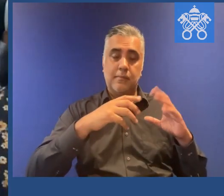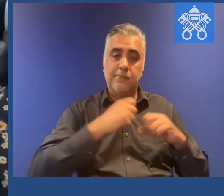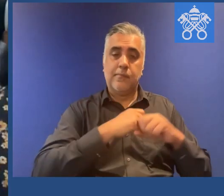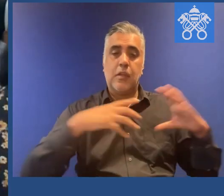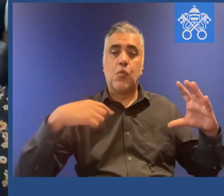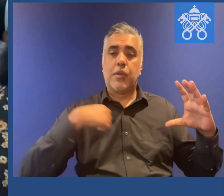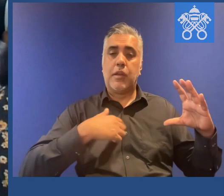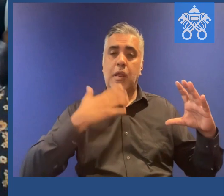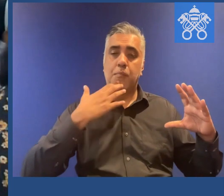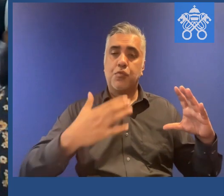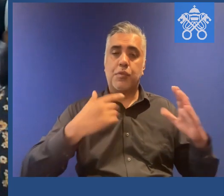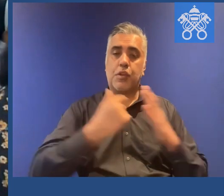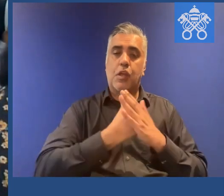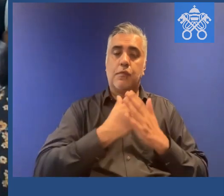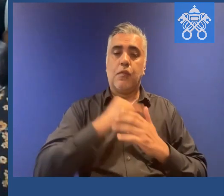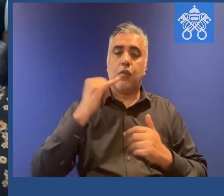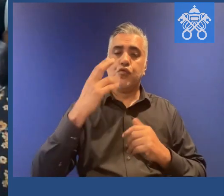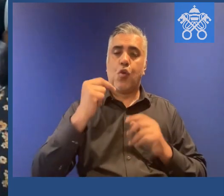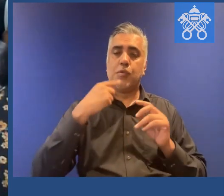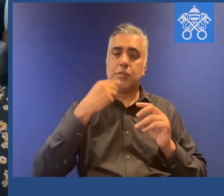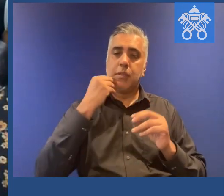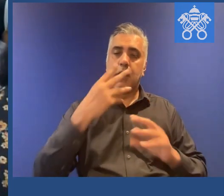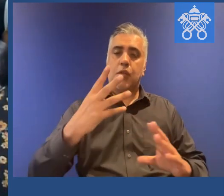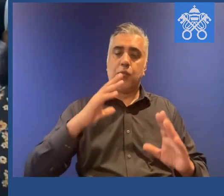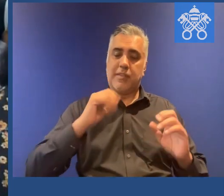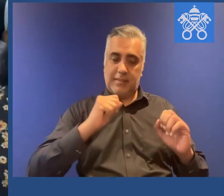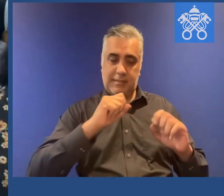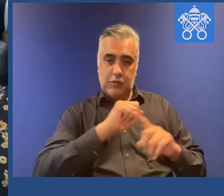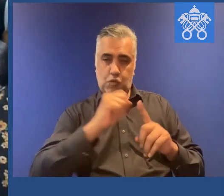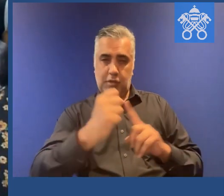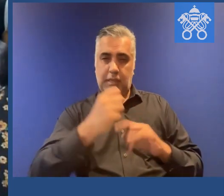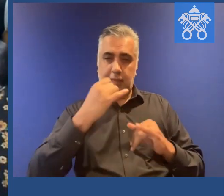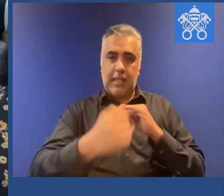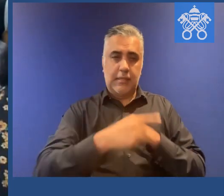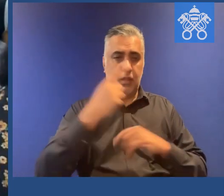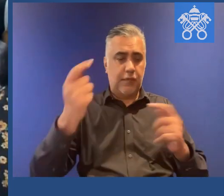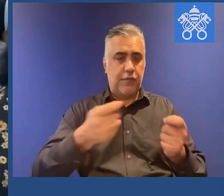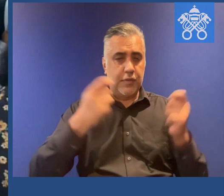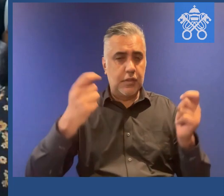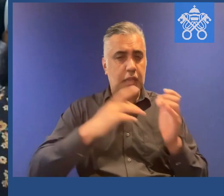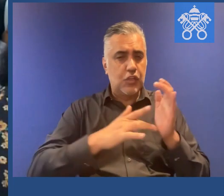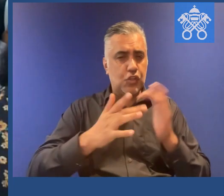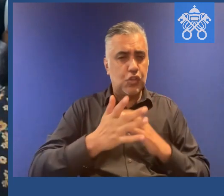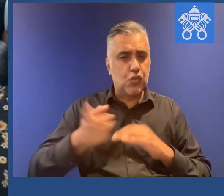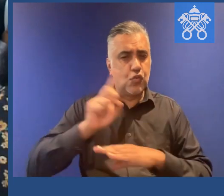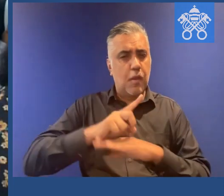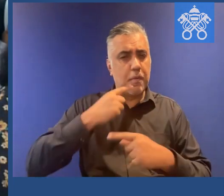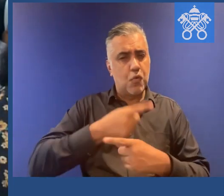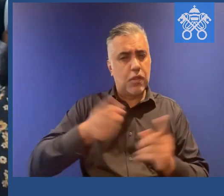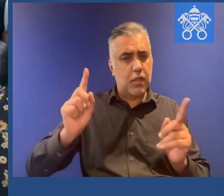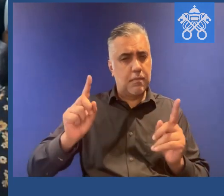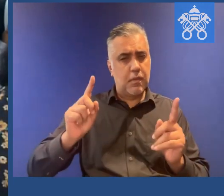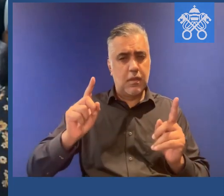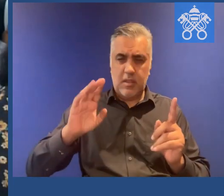what the Gospel of John wants to tell us with this scene. It is the last day of the feast, and Jesus stood up and